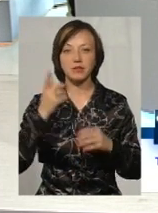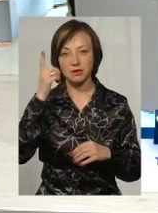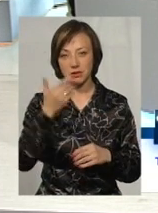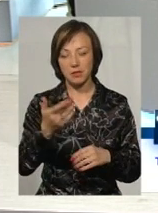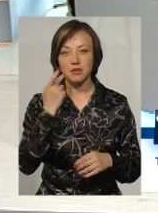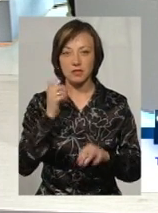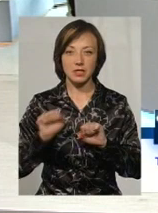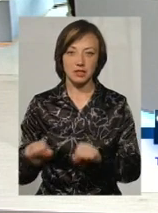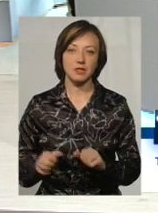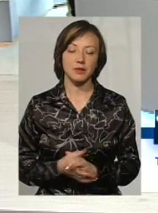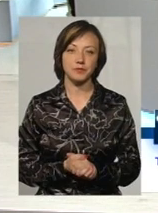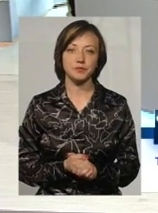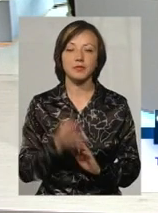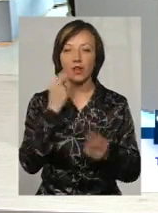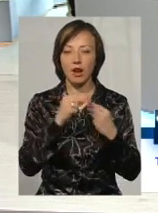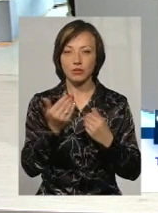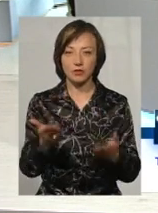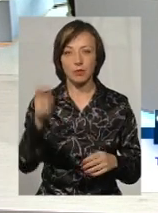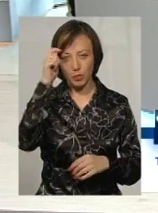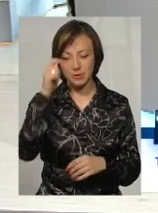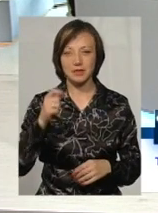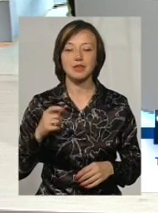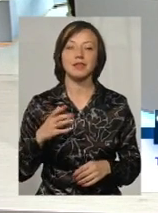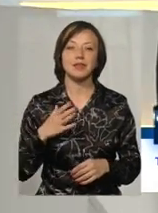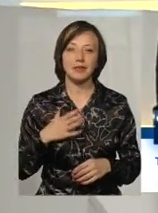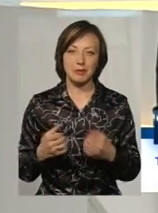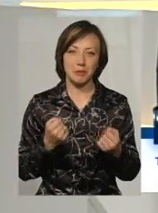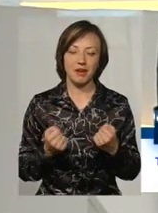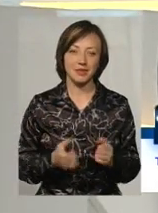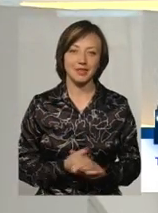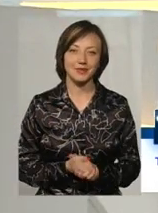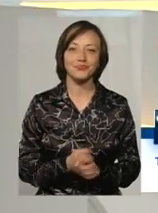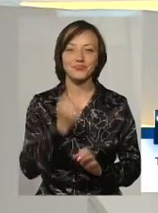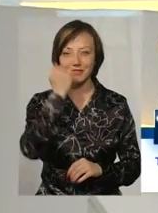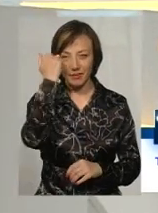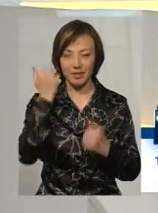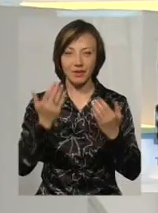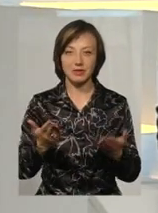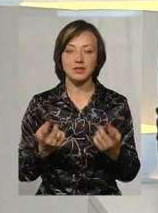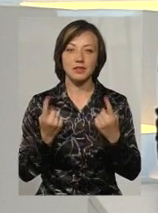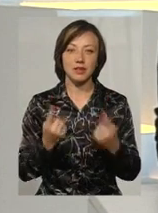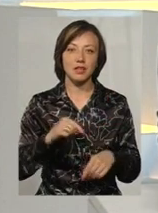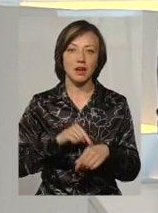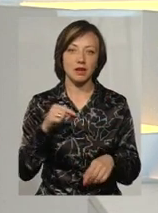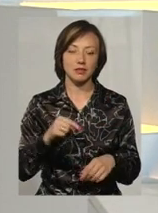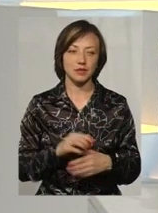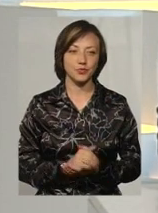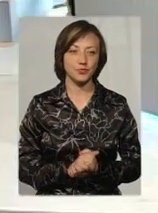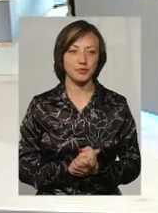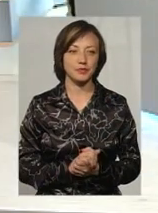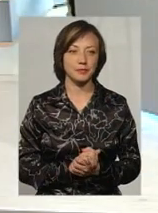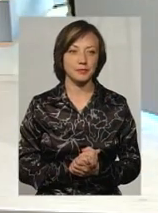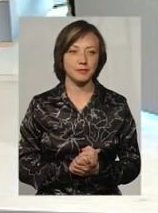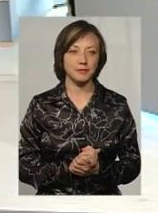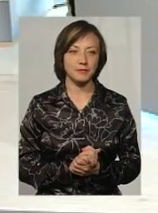завжди захистять. Все найкращого, хлопці, тримайтесь. Дякуємо вам велике, дякуємо за вашу реакцію, за ваші емоції. Вам